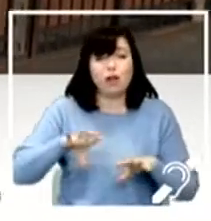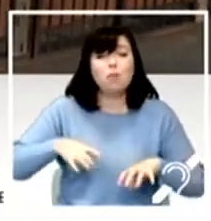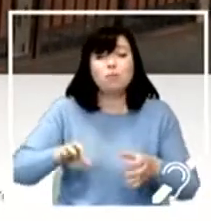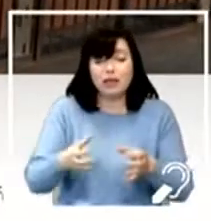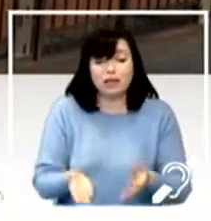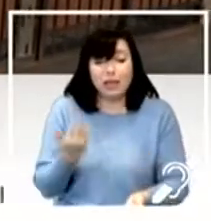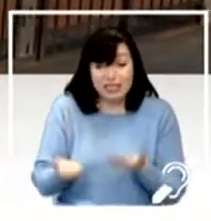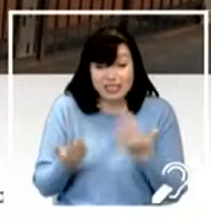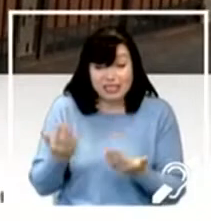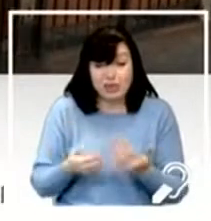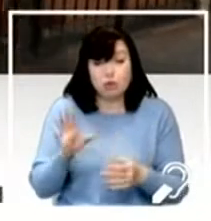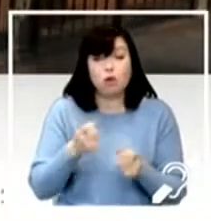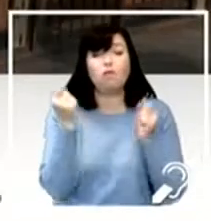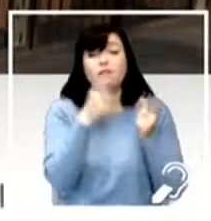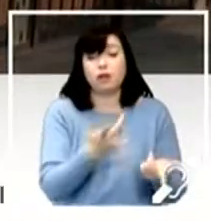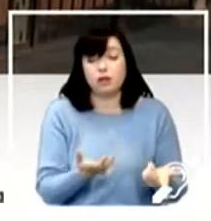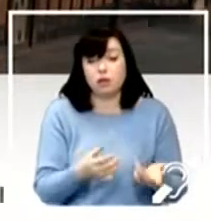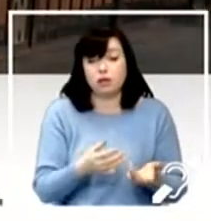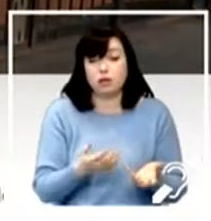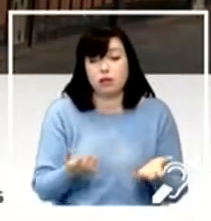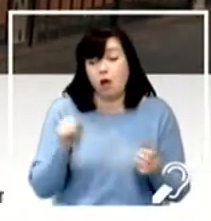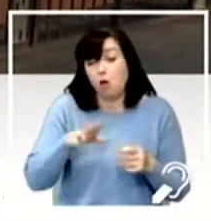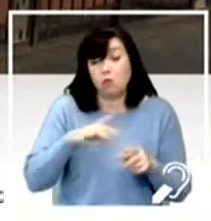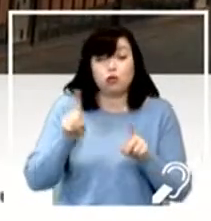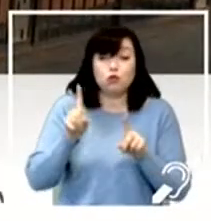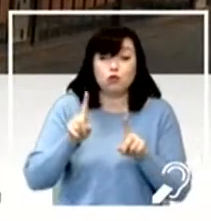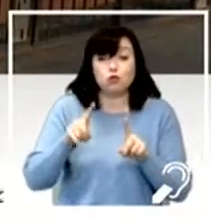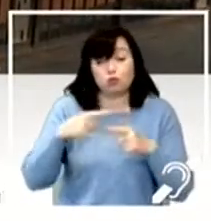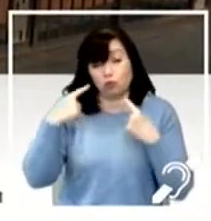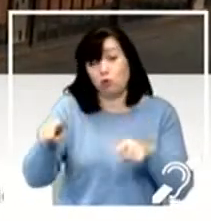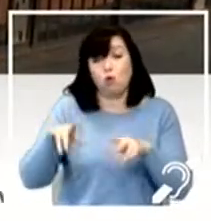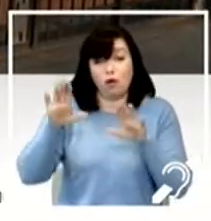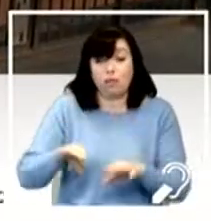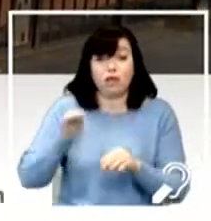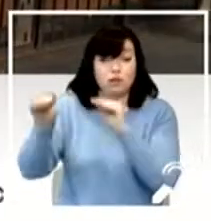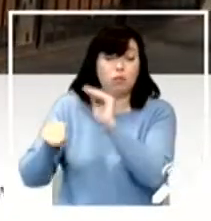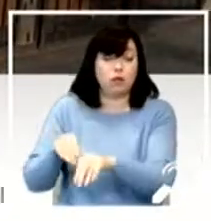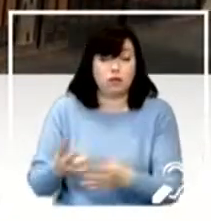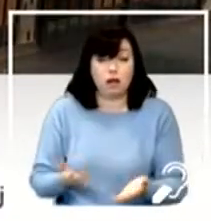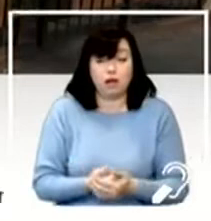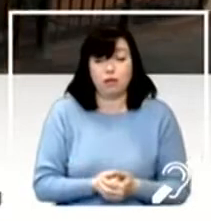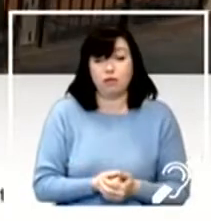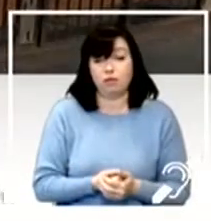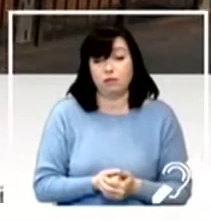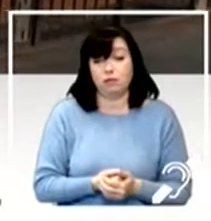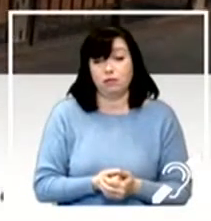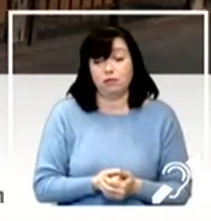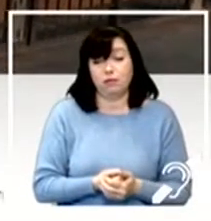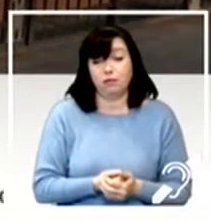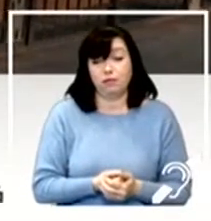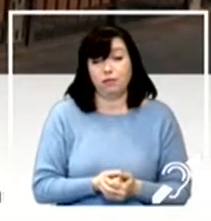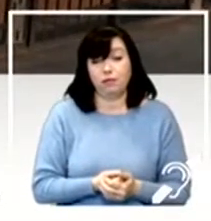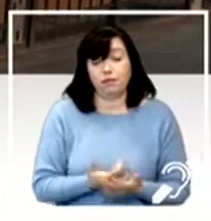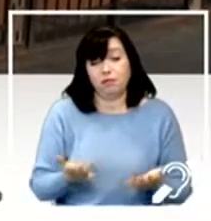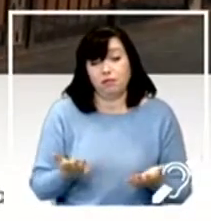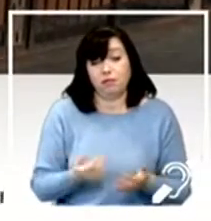потом куда-то выбросят или спишут. Может быть, и поставят в центре такую же плитку на других улицах.